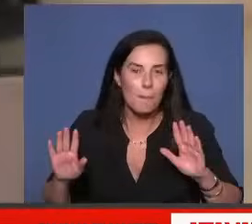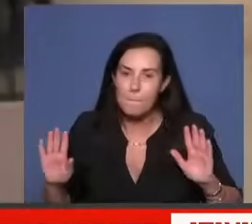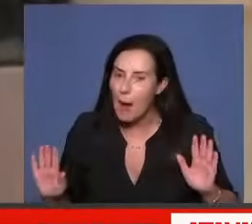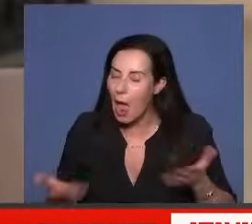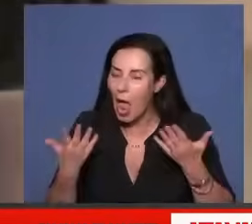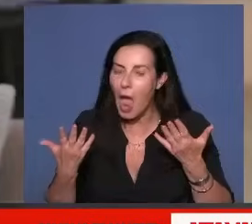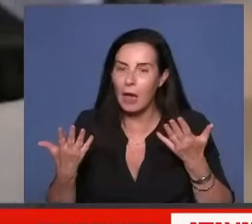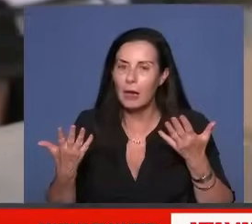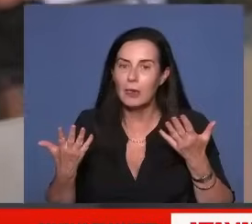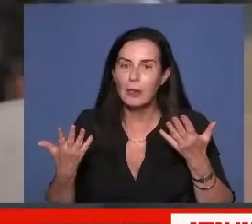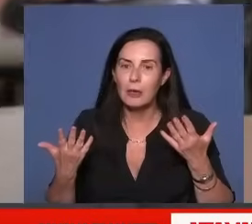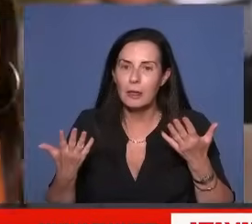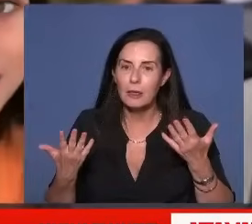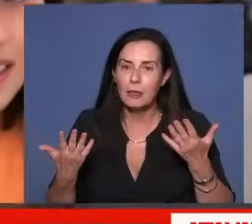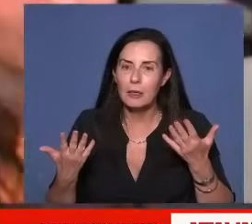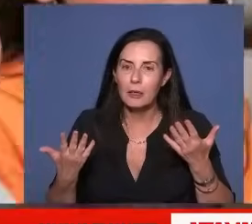מהר ו...